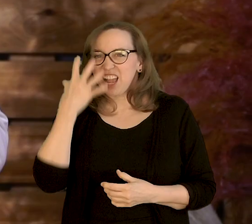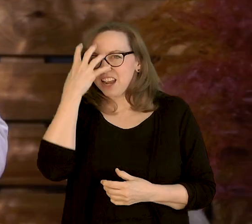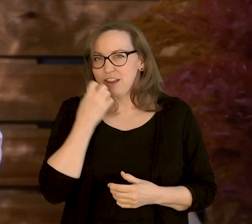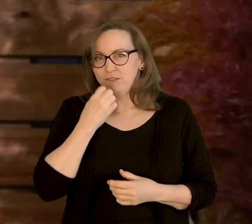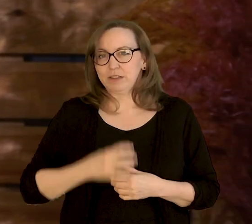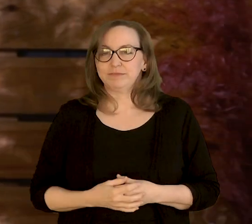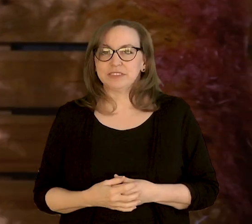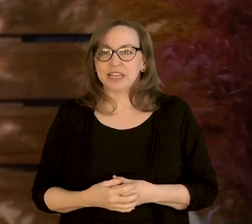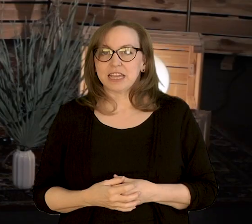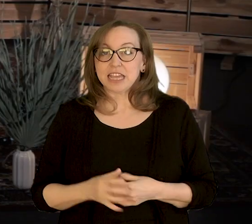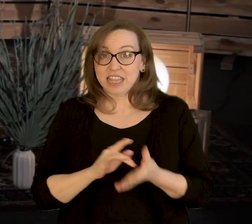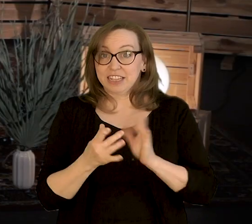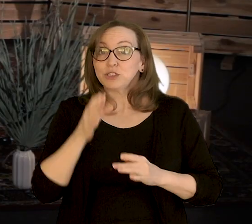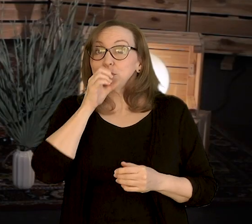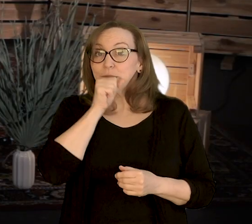Jezus milczy.